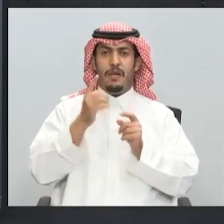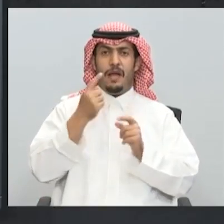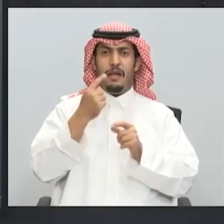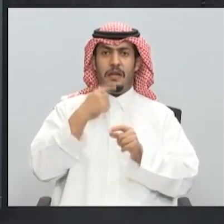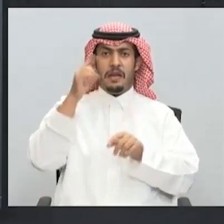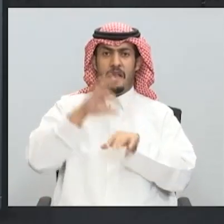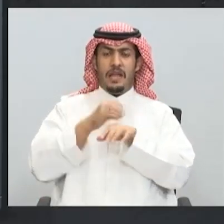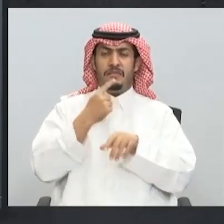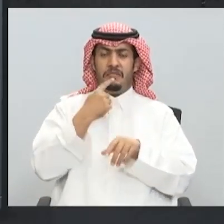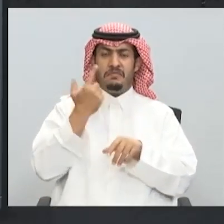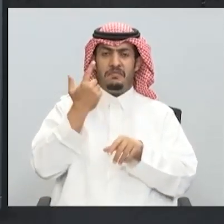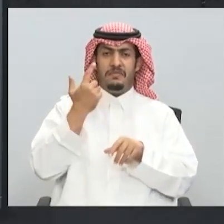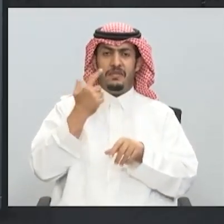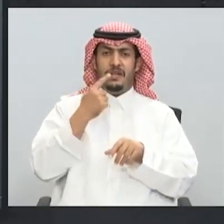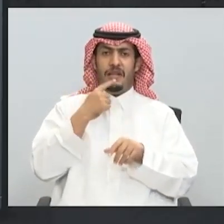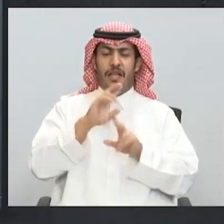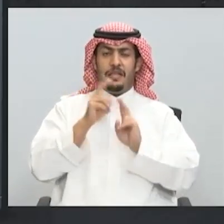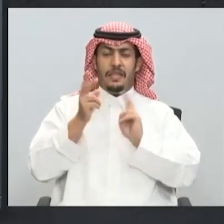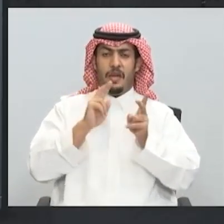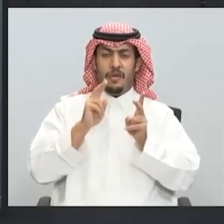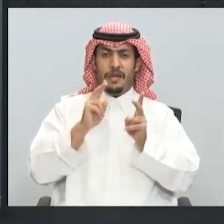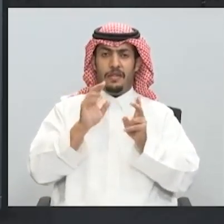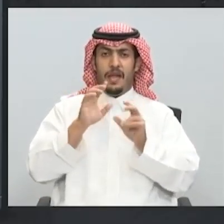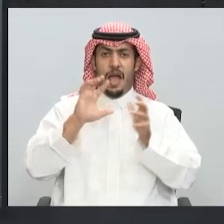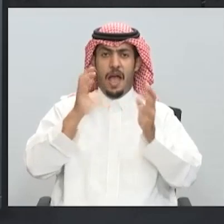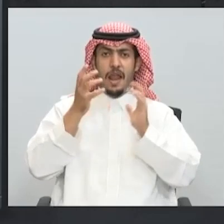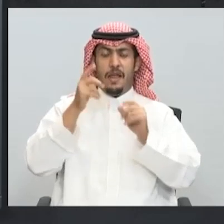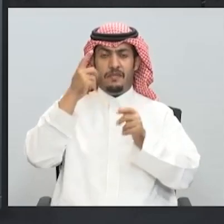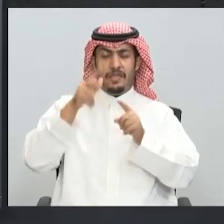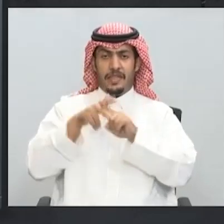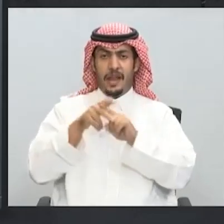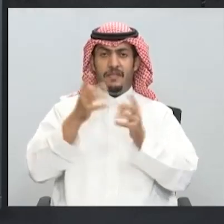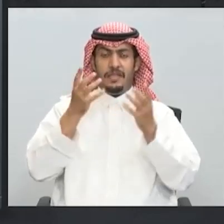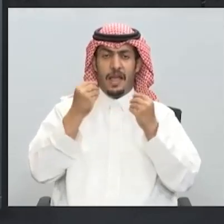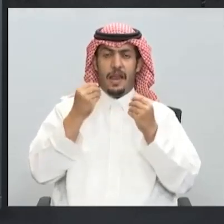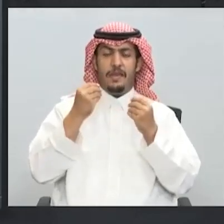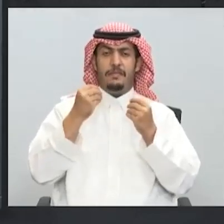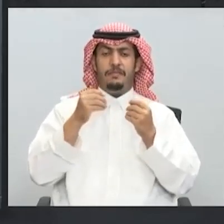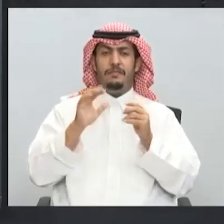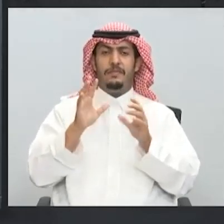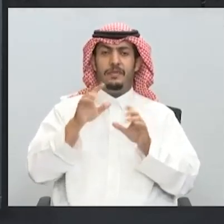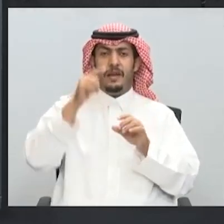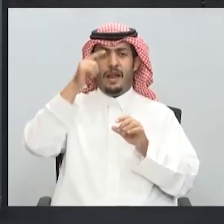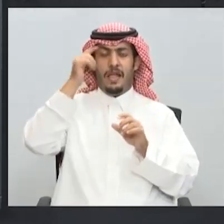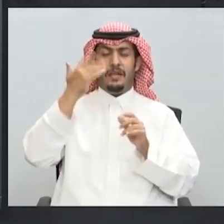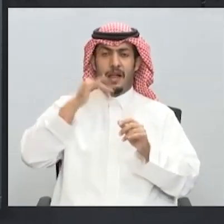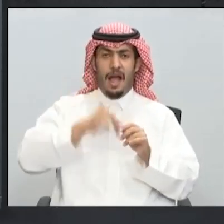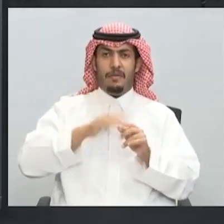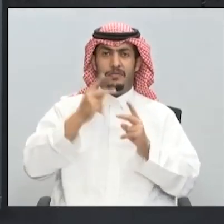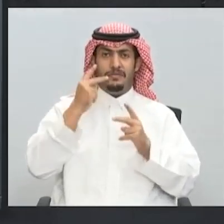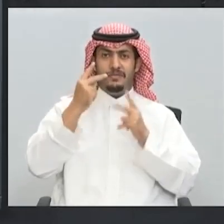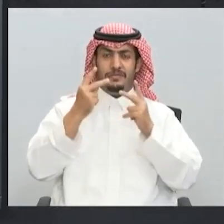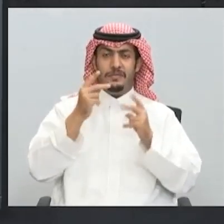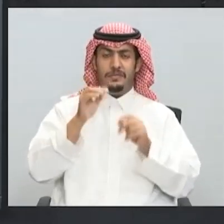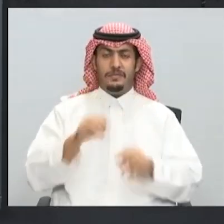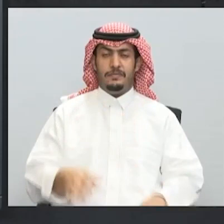المستهلكين بسبب كما ذكرنا التغيرات في العالم كله سواء في التقنيه في التعليم في ايضا حتى الرغبات والتطلعات